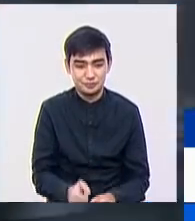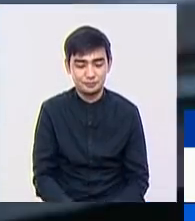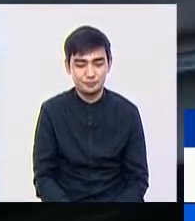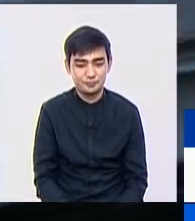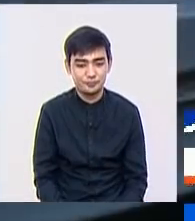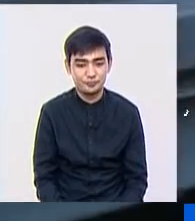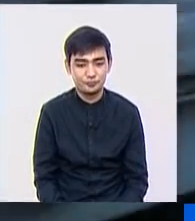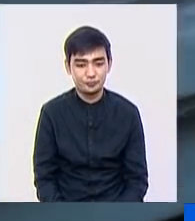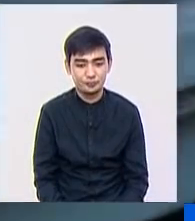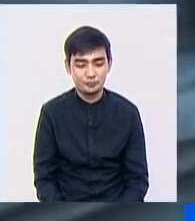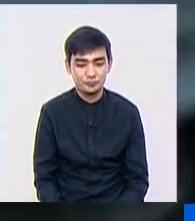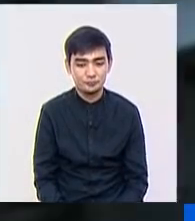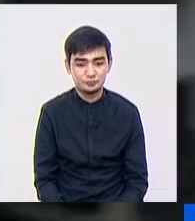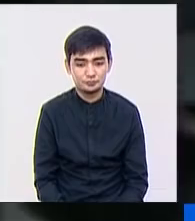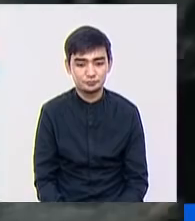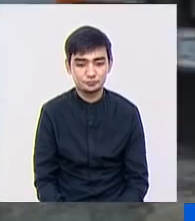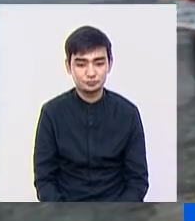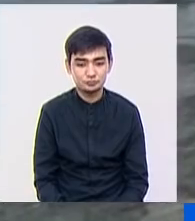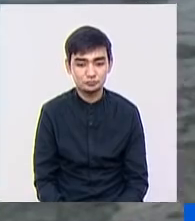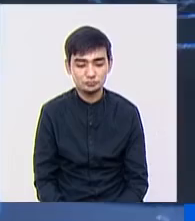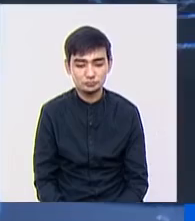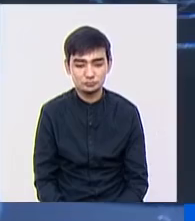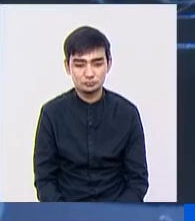Беремкул, Дидар Елеев, Информбюро, Нур-Султан.